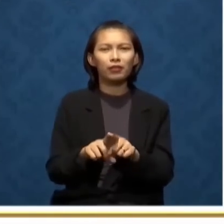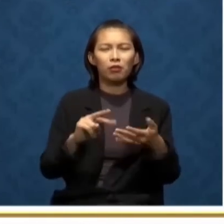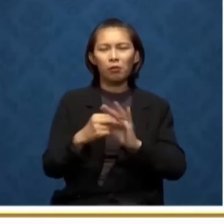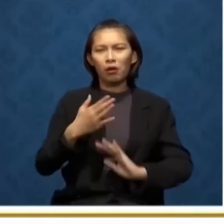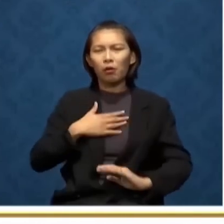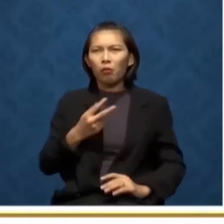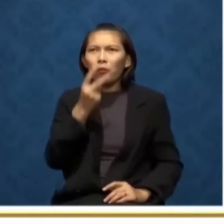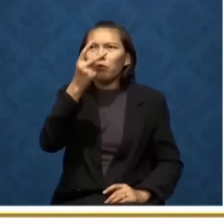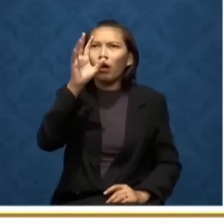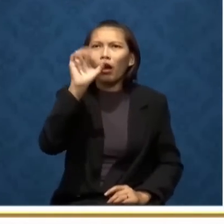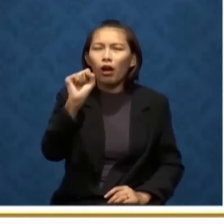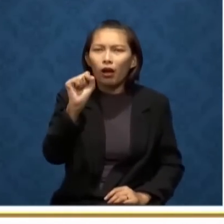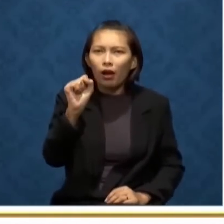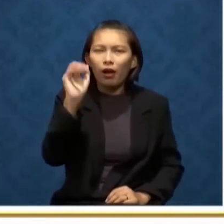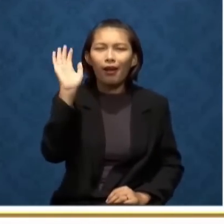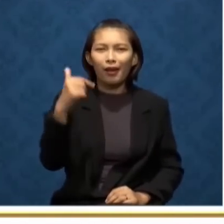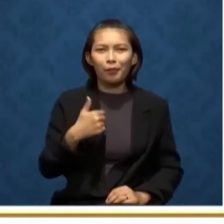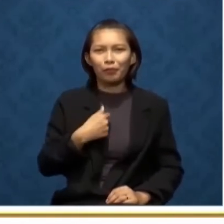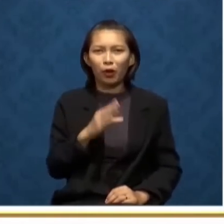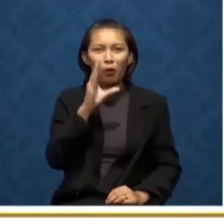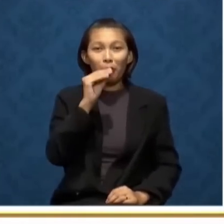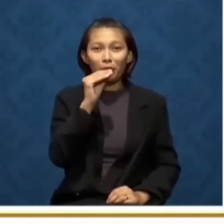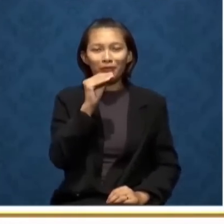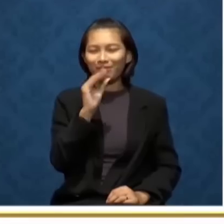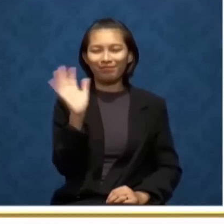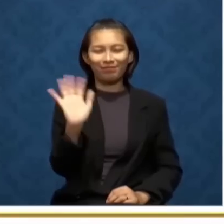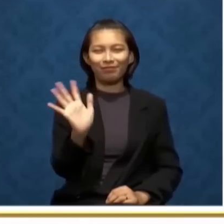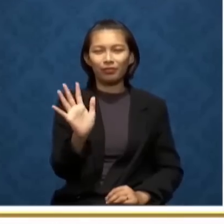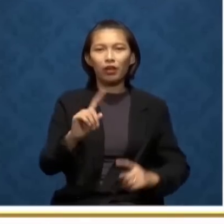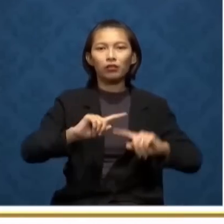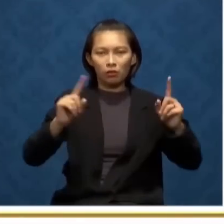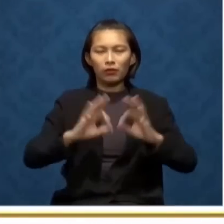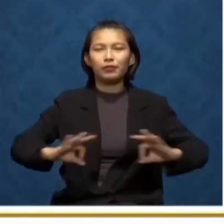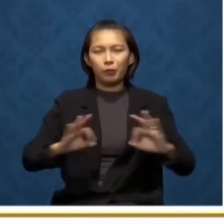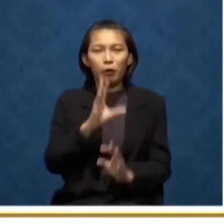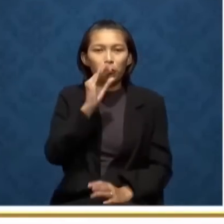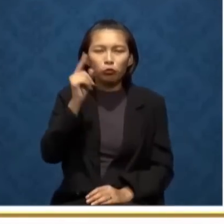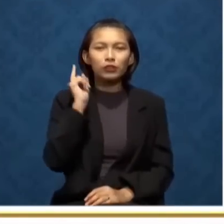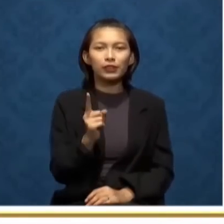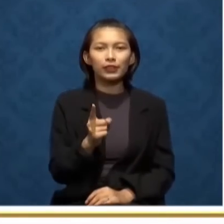อสเกตรของผมจึไม่ใช่การลุกขึ้มาพูดแบบเท่ๆครับแต่เอาจิๆ